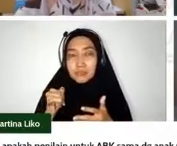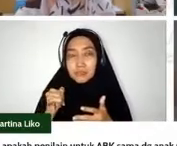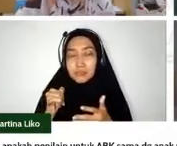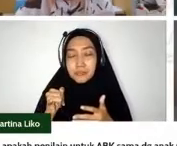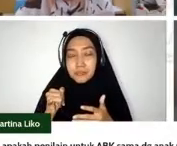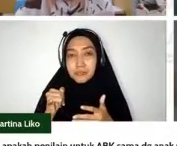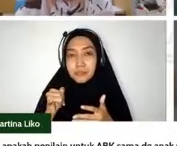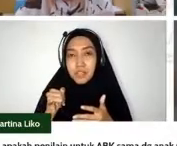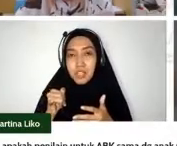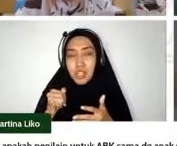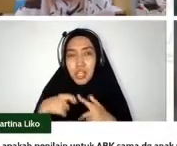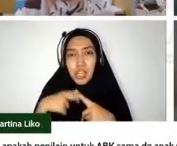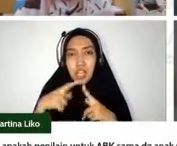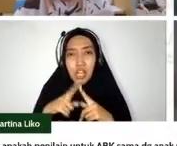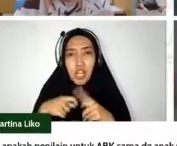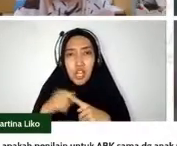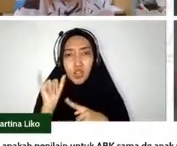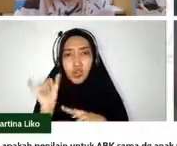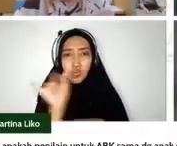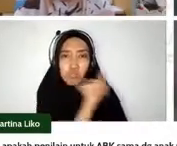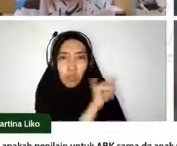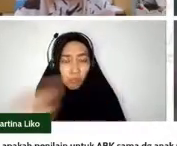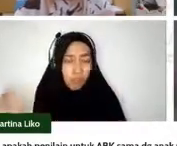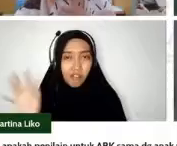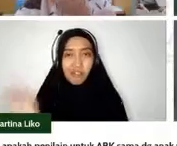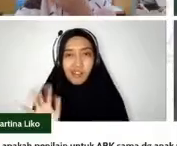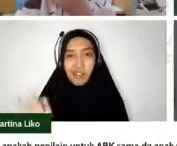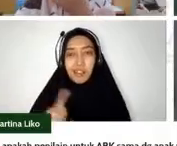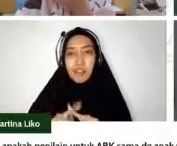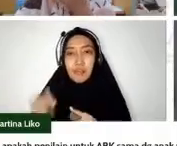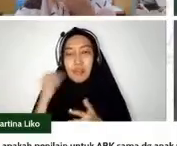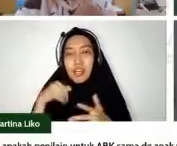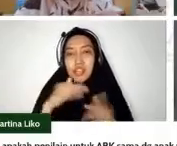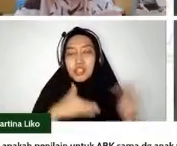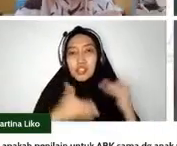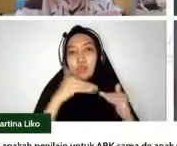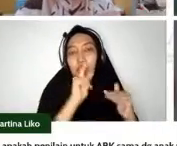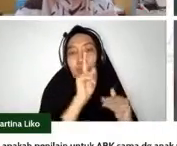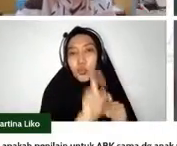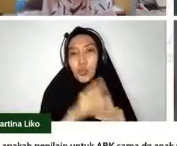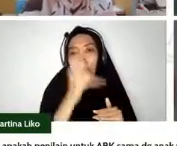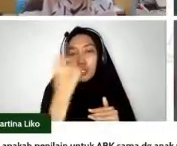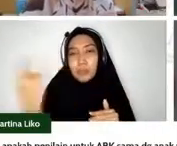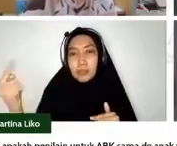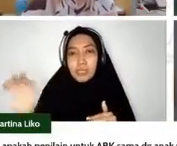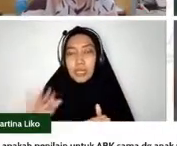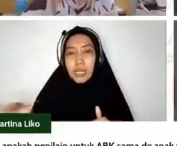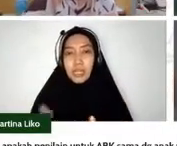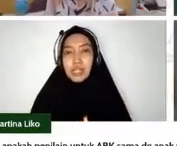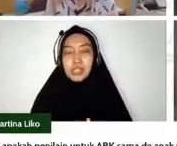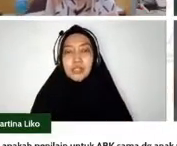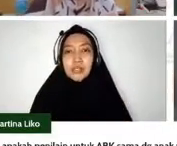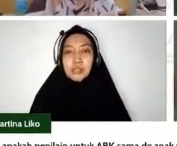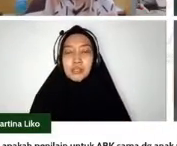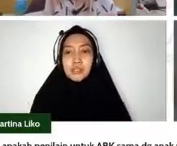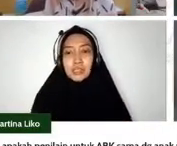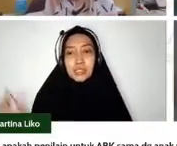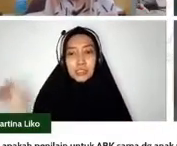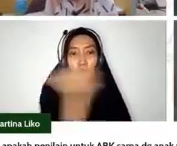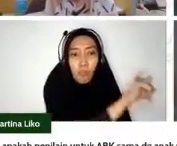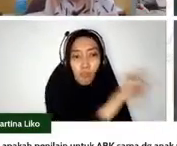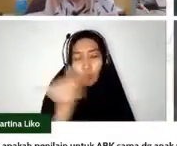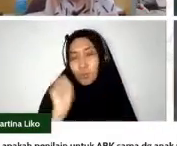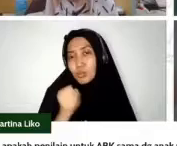kaku, sama rata gitu, enggak. Tapi penilaian kita berikan sesuai dengan kebutuhan anak. Jadi enggak bisa kita berikan sama gitu, antara anak-anak